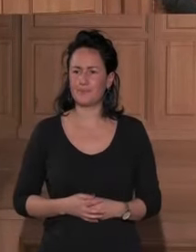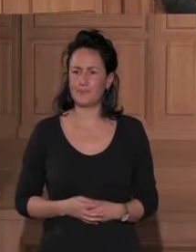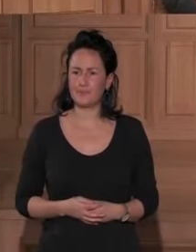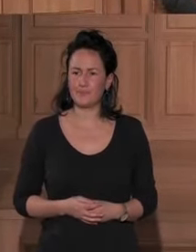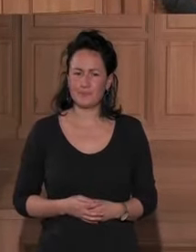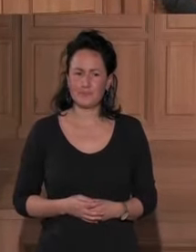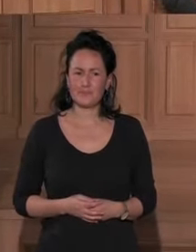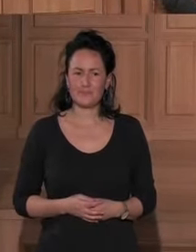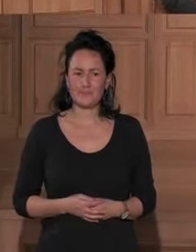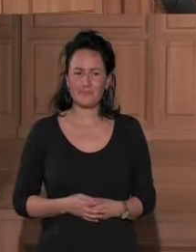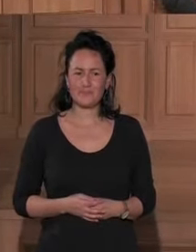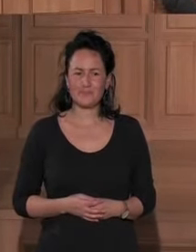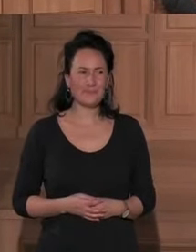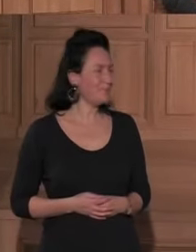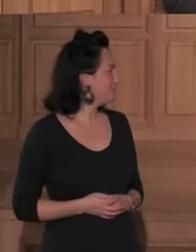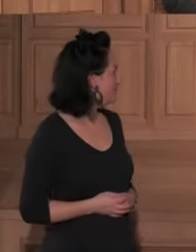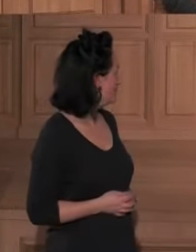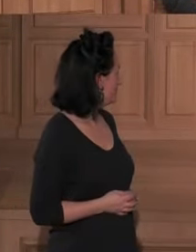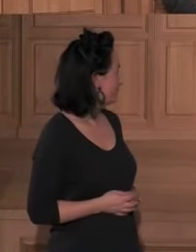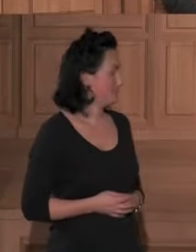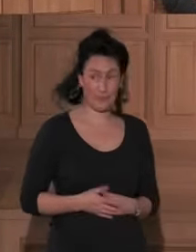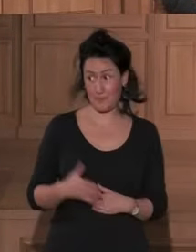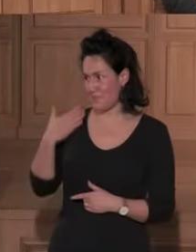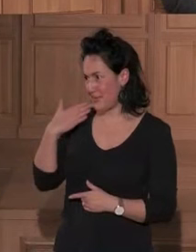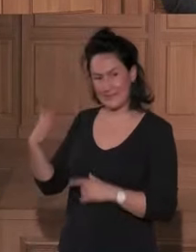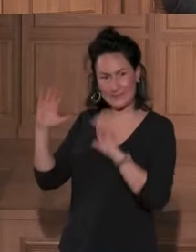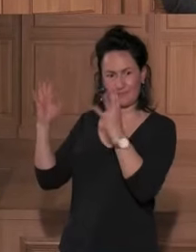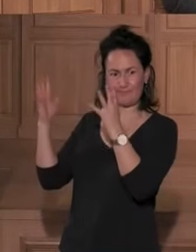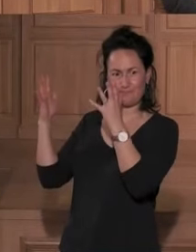merci. On va, chers amis, on peut les applaudir.